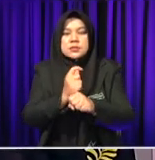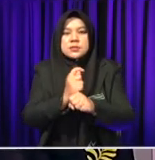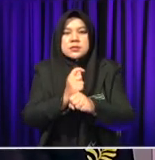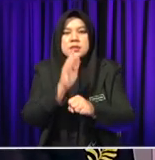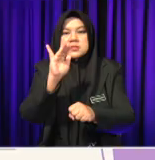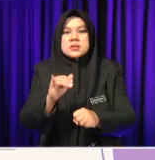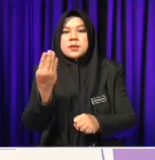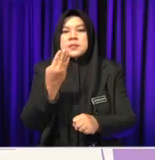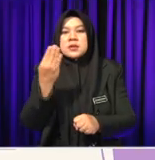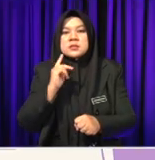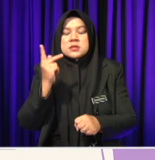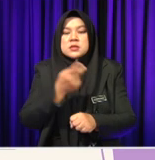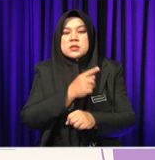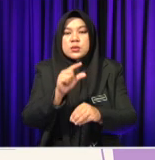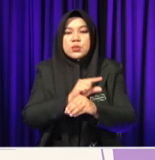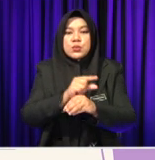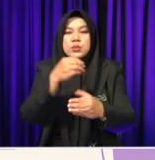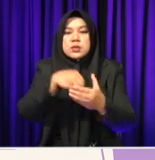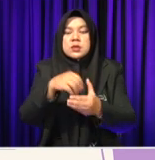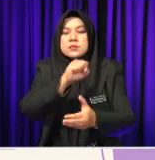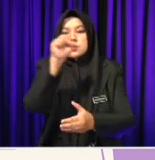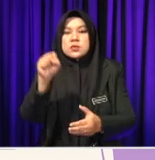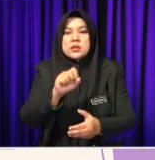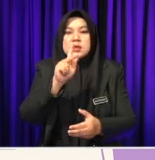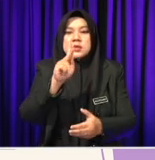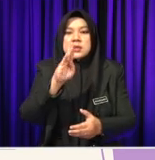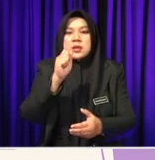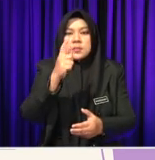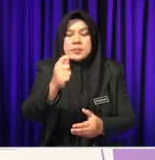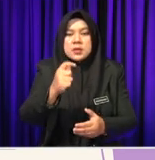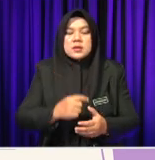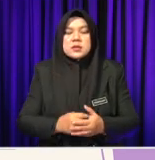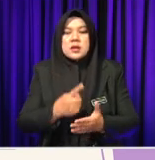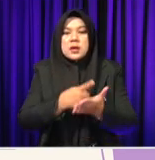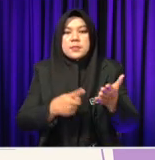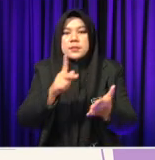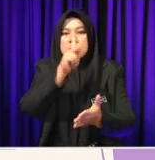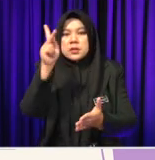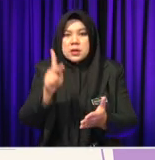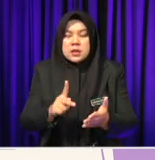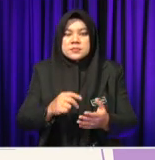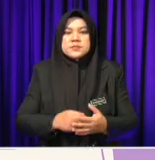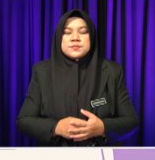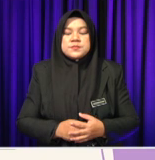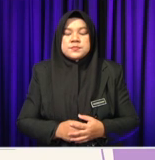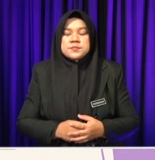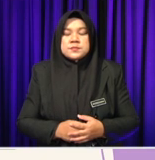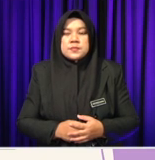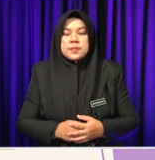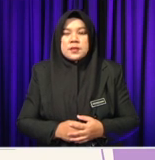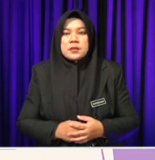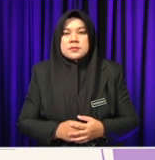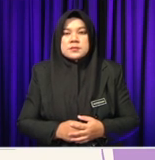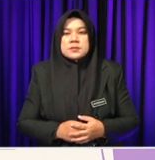kita guna dalam soalan kebat pendidikan Islam okey yang pertama soalan apakah yang anak-anak murid boleh nampaklah pada skrin